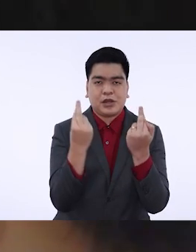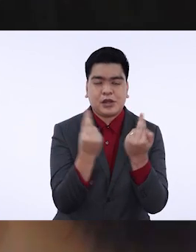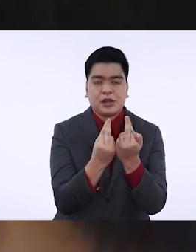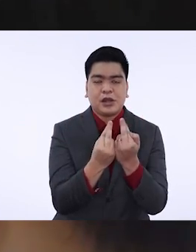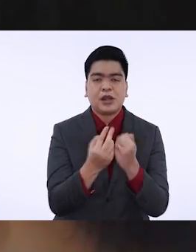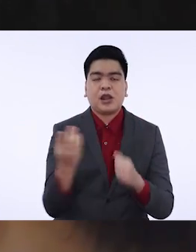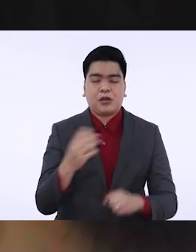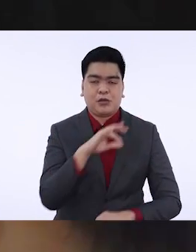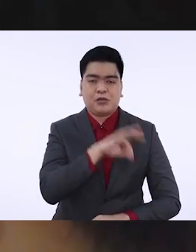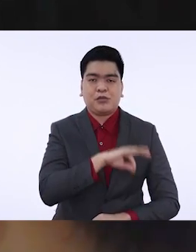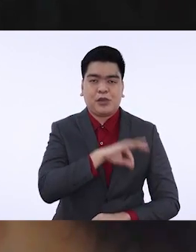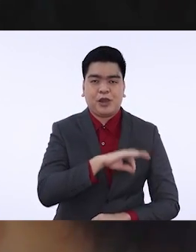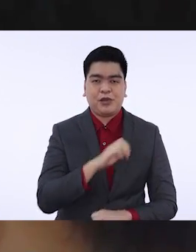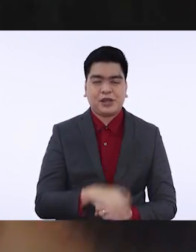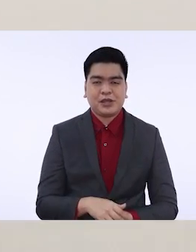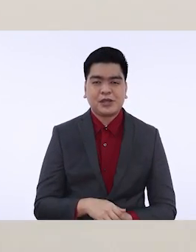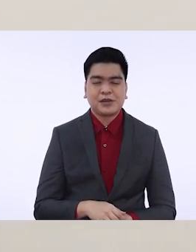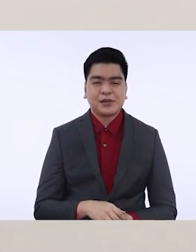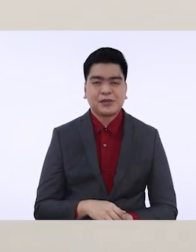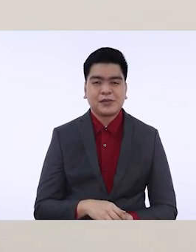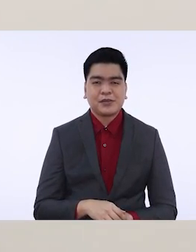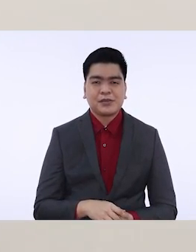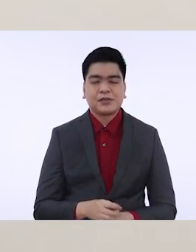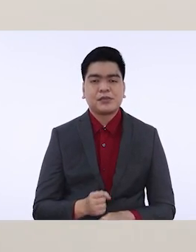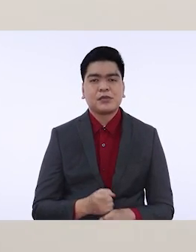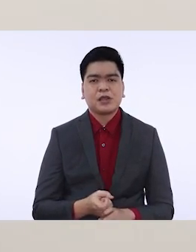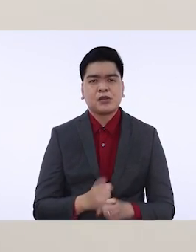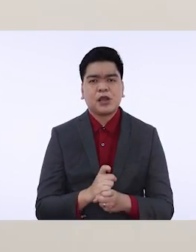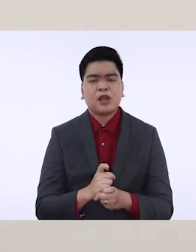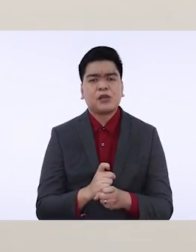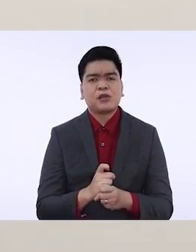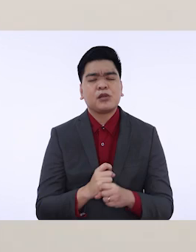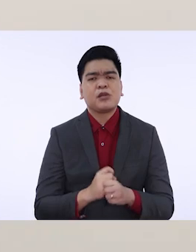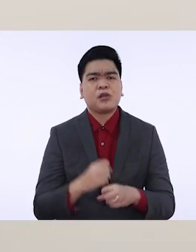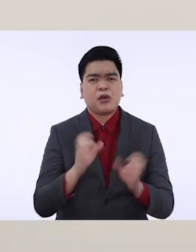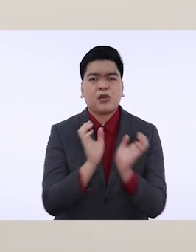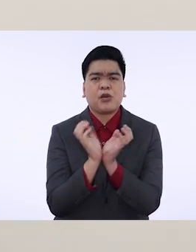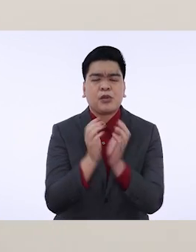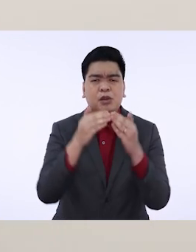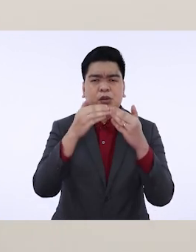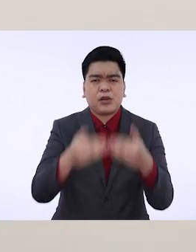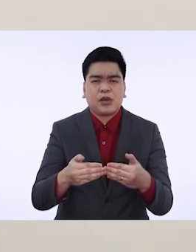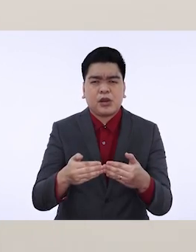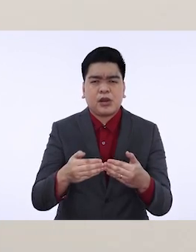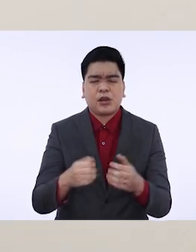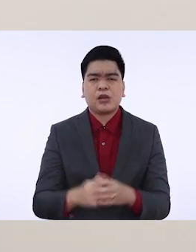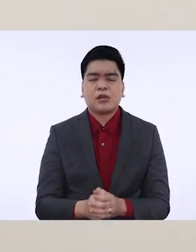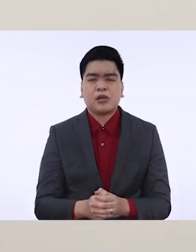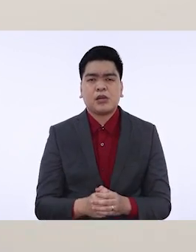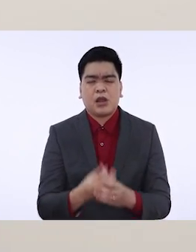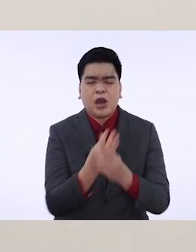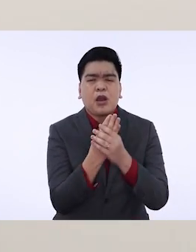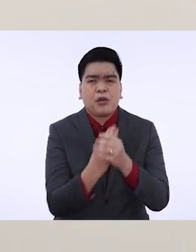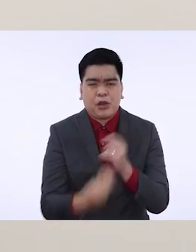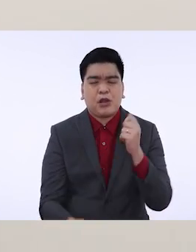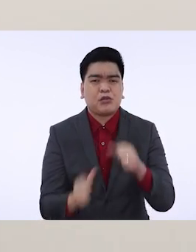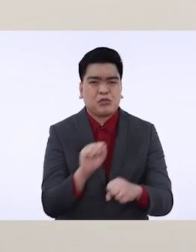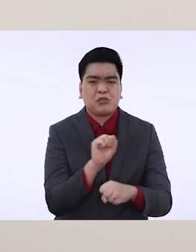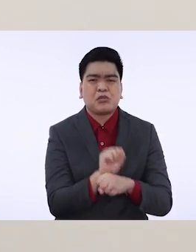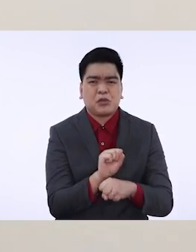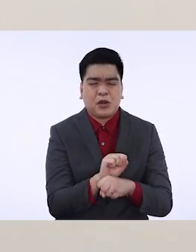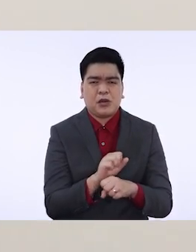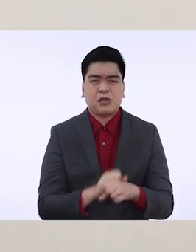lubhang kapaki-pakinabang. Simula po ng mag-lockdown, dala ng sakit na COVID-19 ay nawalan po ako ng